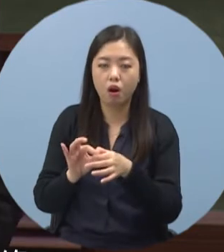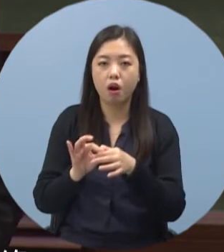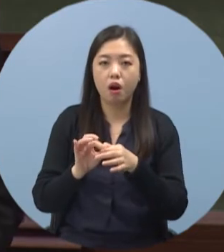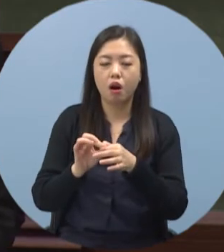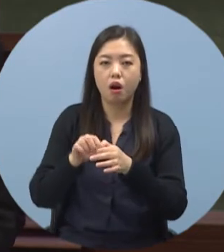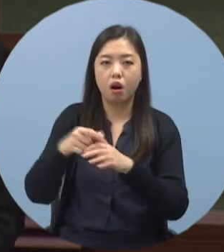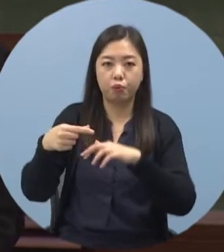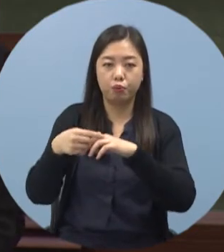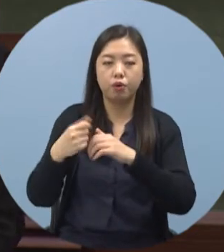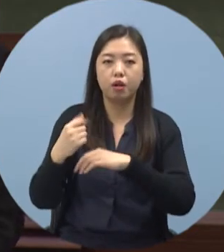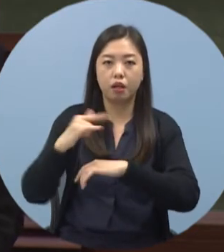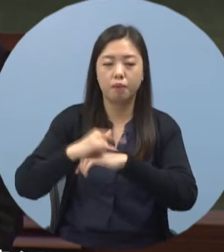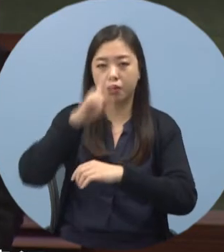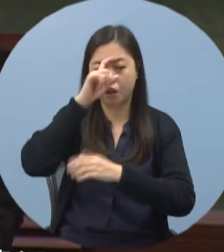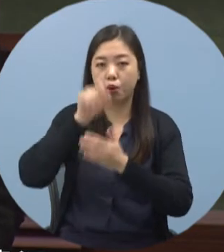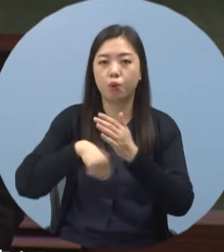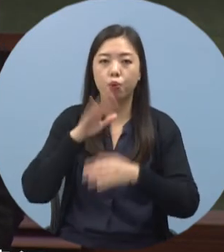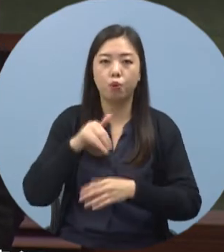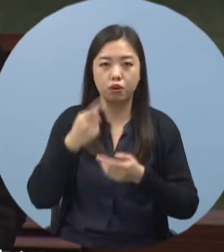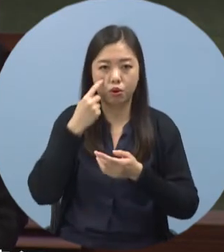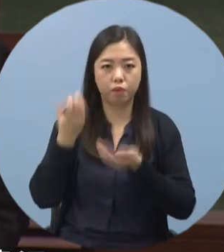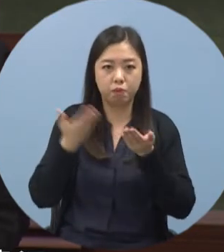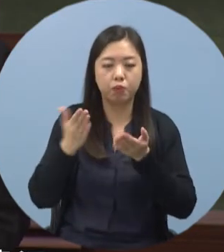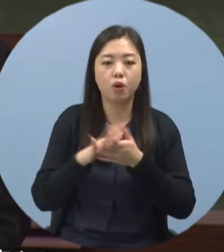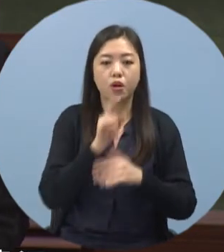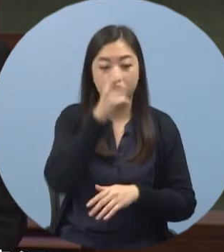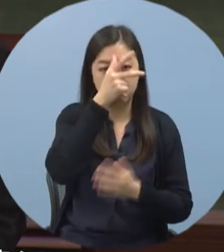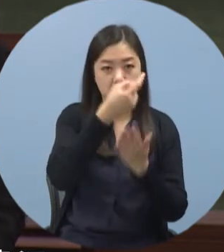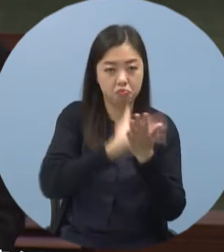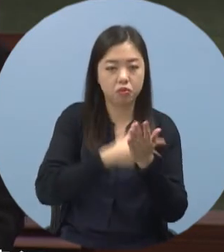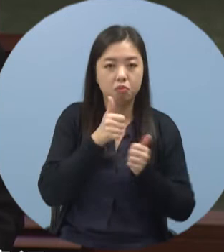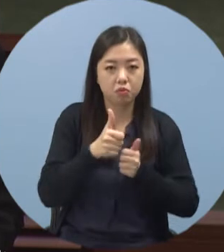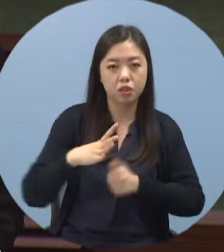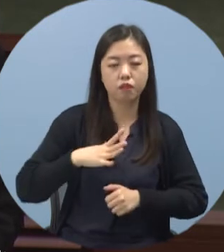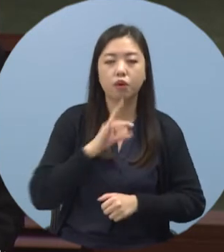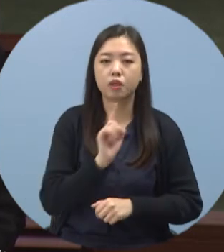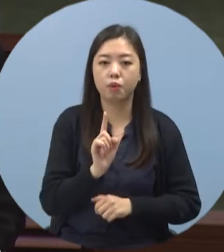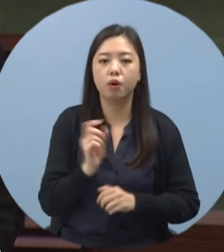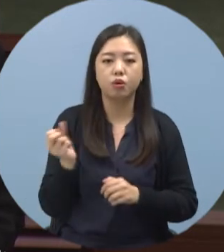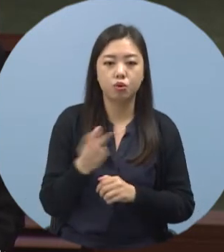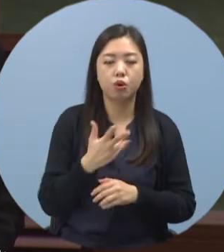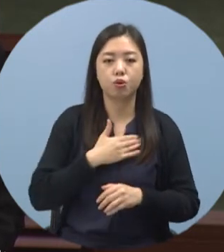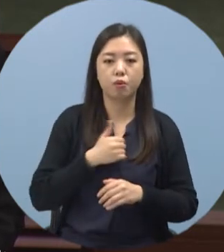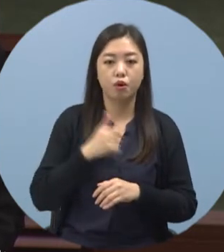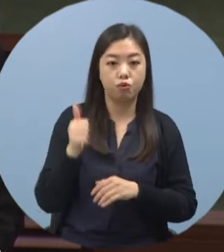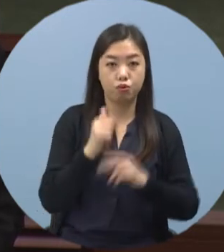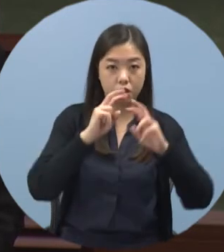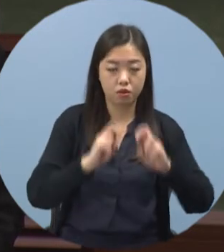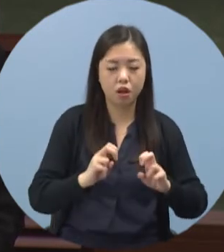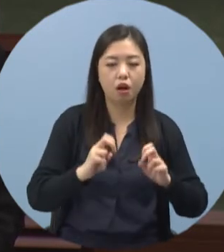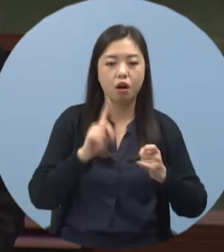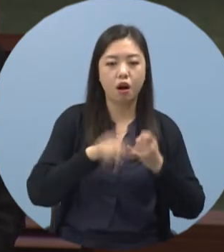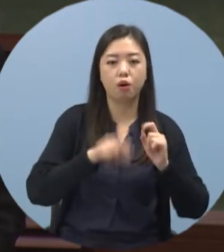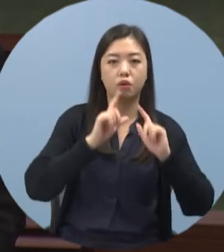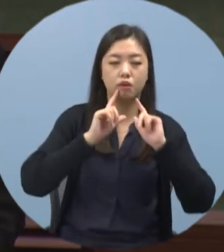錄，而審視僱主遵守計劃有關守則和條款的情況，並會在完成調查工作後通